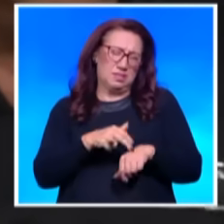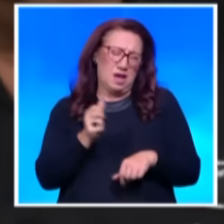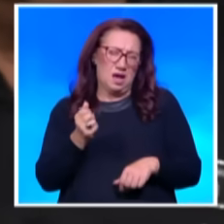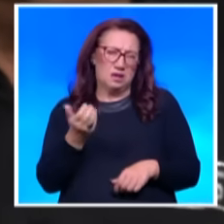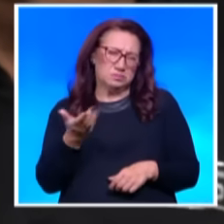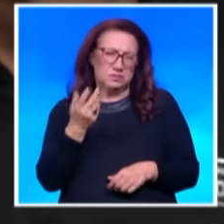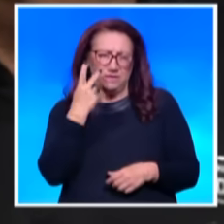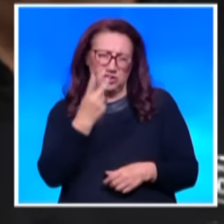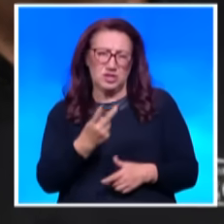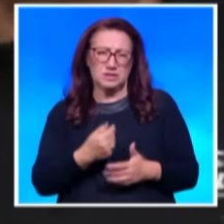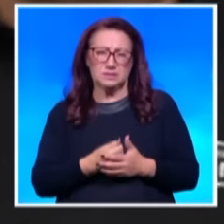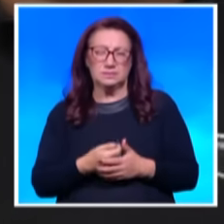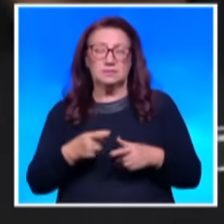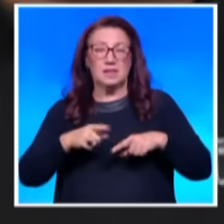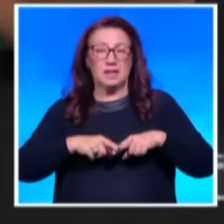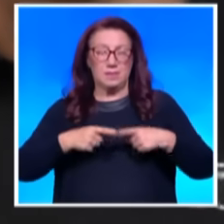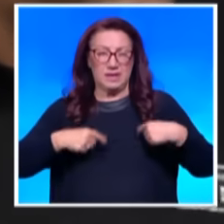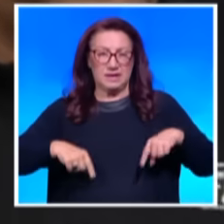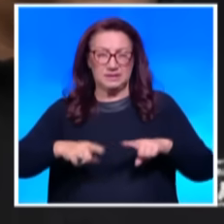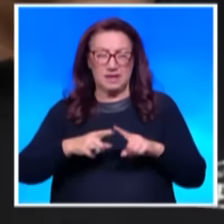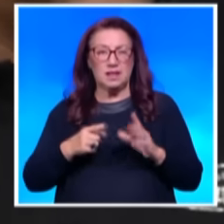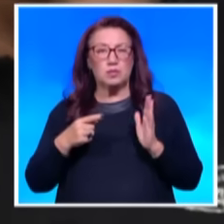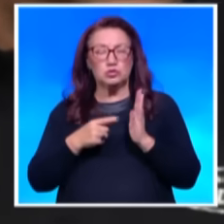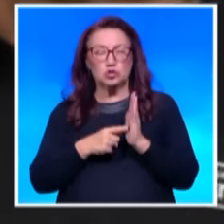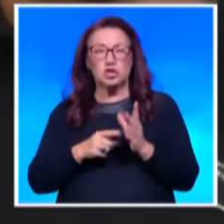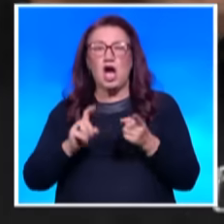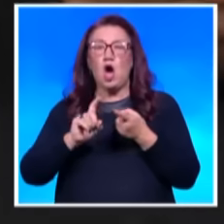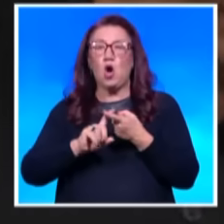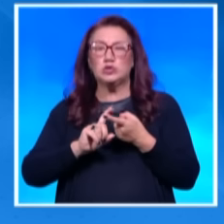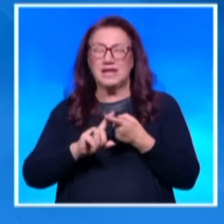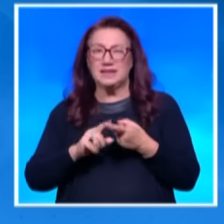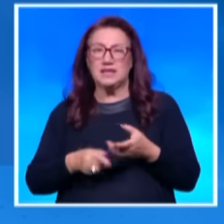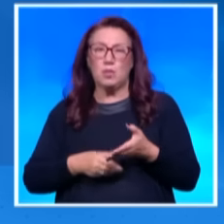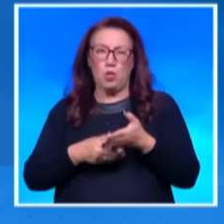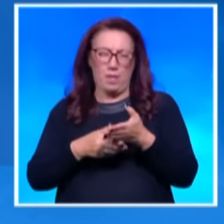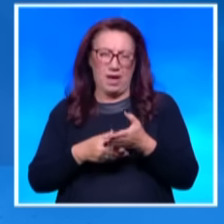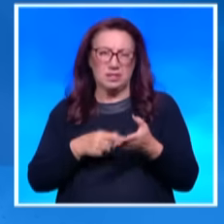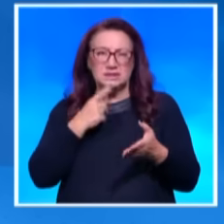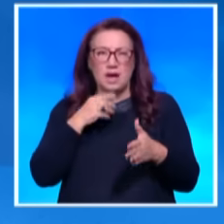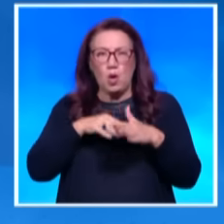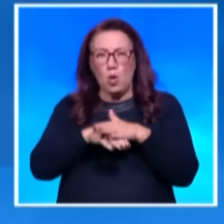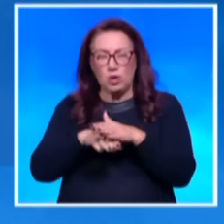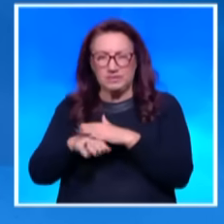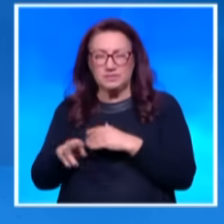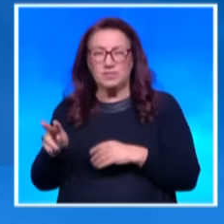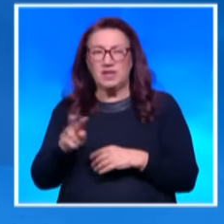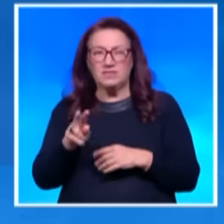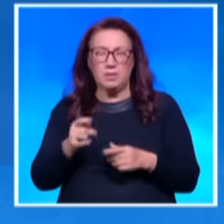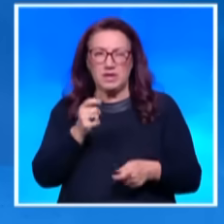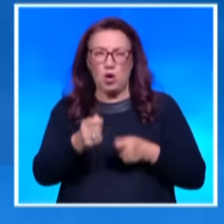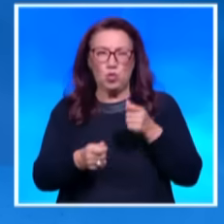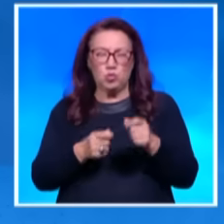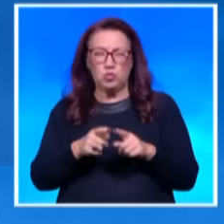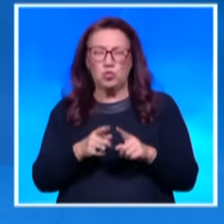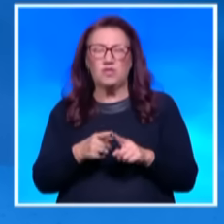съдебната зала от прокуратурата посочиха, че Константин е помагал с всичко за укриването. Двамата са набавили препарати за почистване,